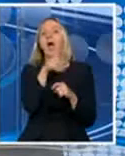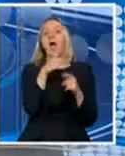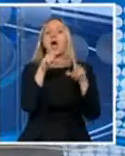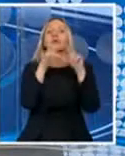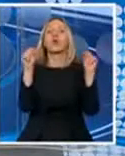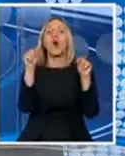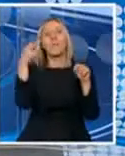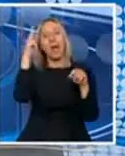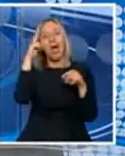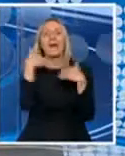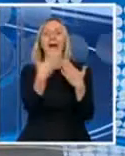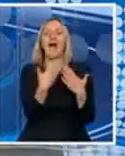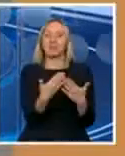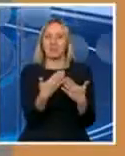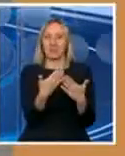Domu legata.